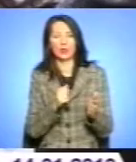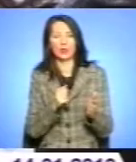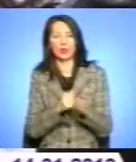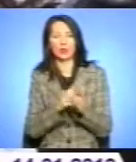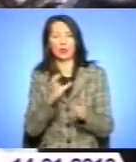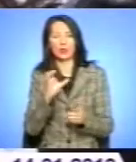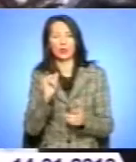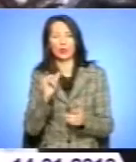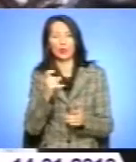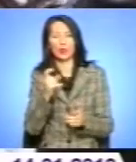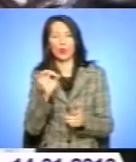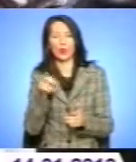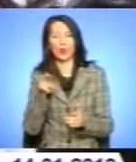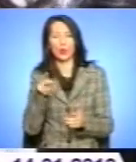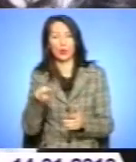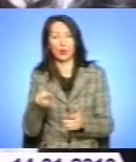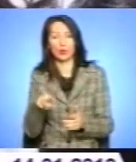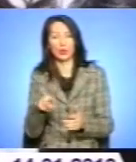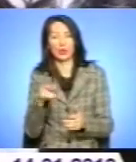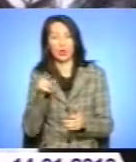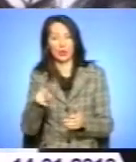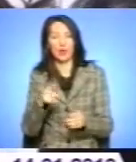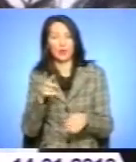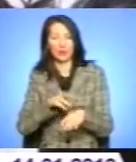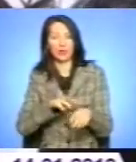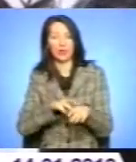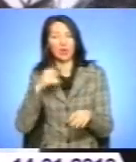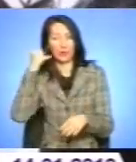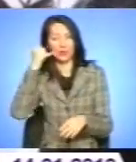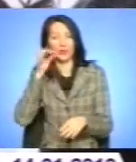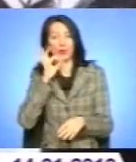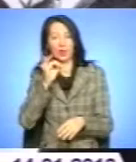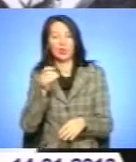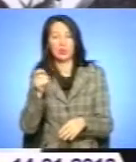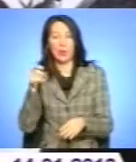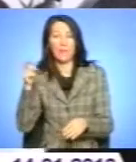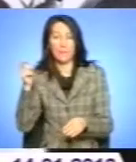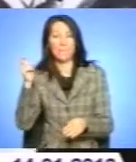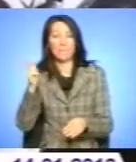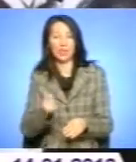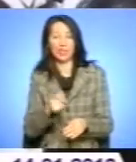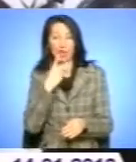Суходолу. Так. Звідти вже участковий дзвонить, каже. Приїдьте, подивіться.